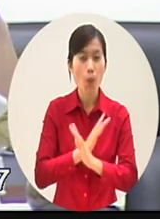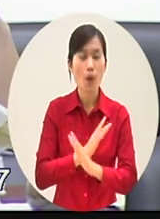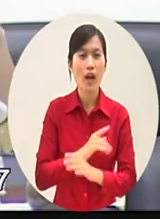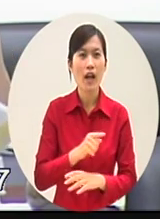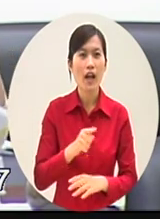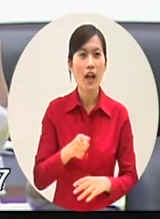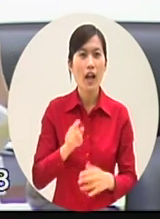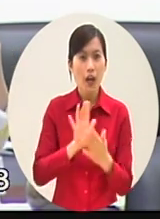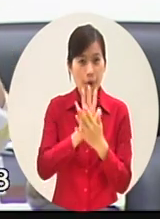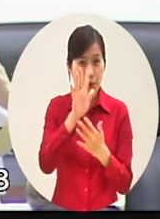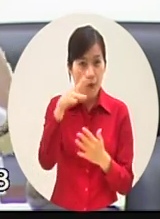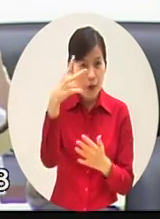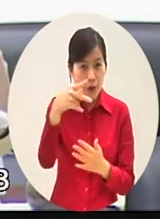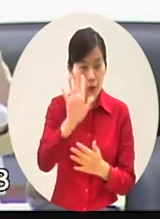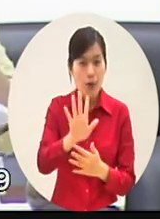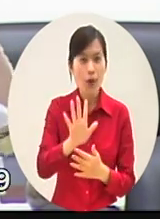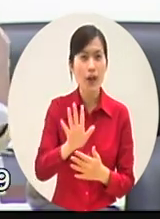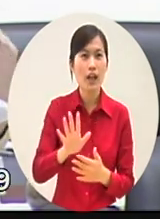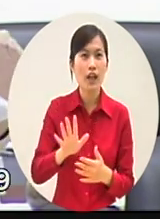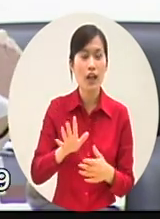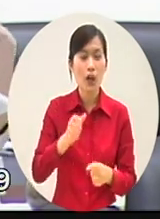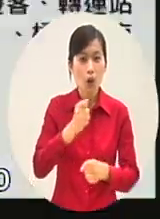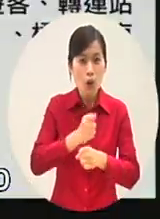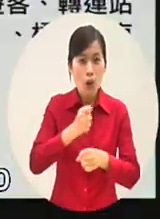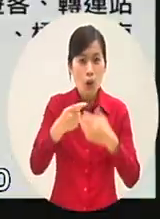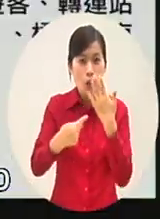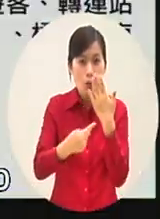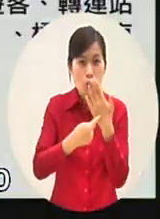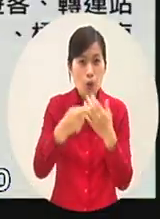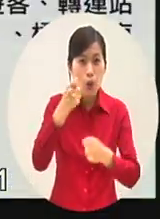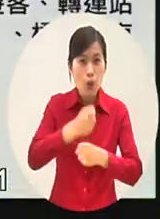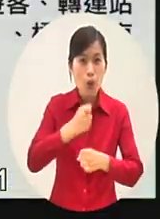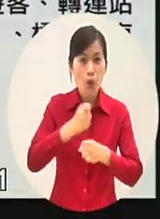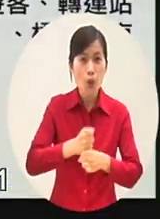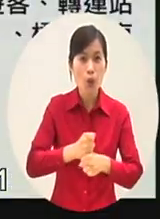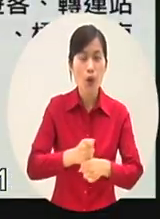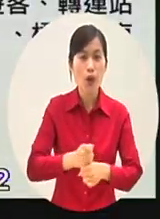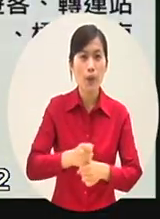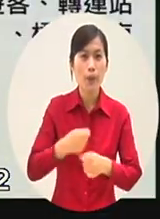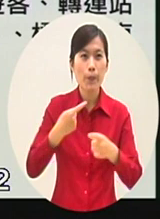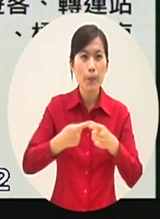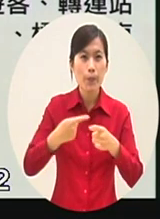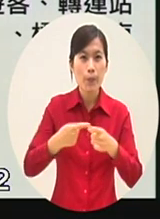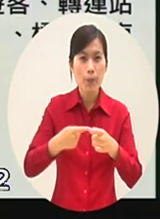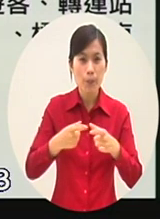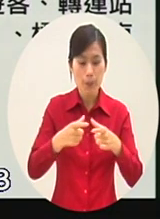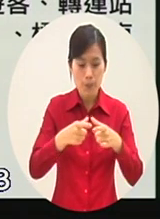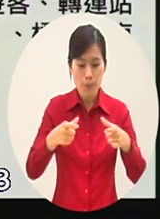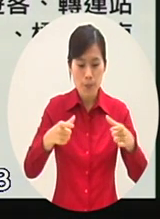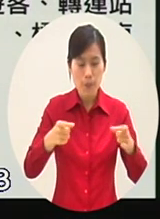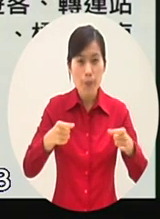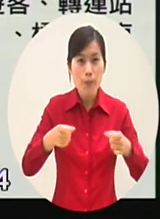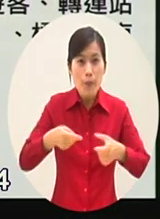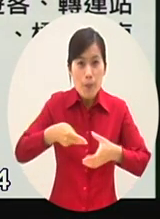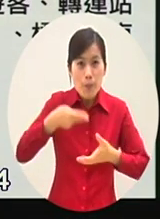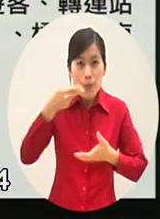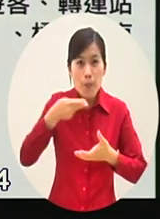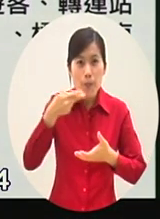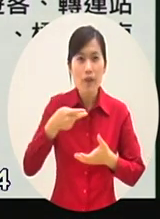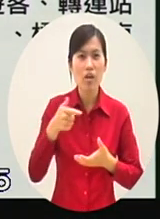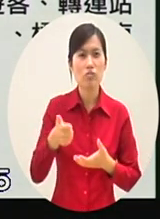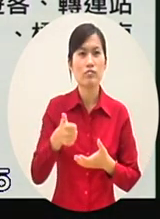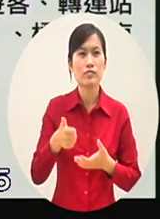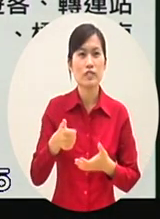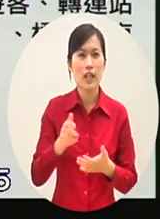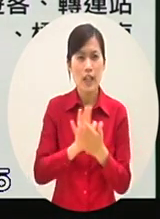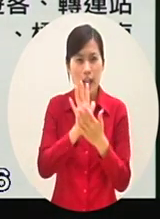咱的达工吼每天都要手做的龟啊雕，诶美食街预定地吼。啊，我们把旧有的宿舍改